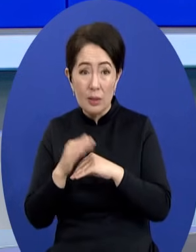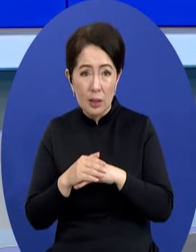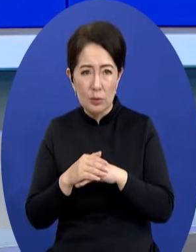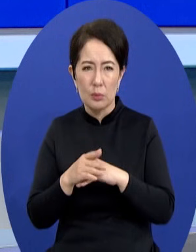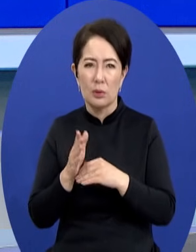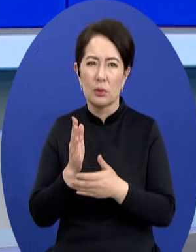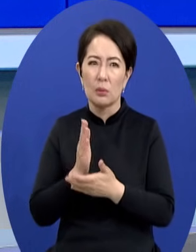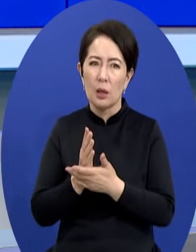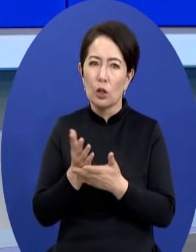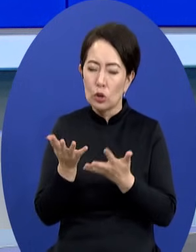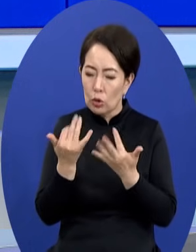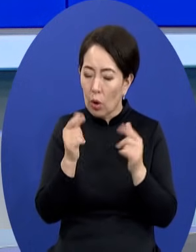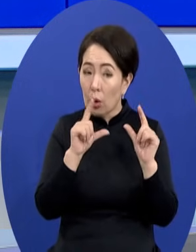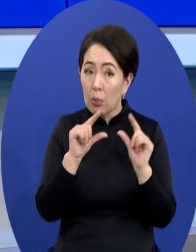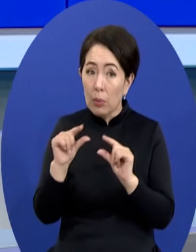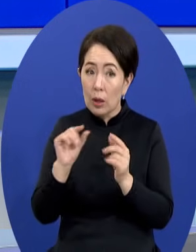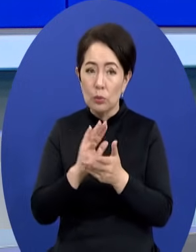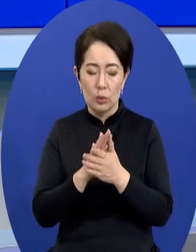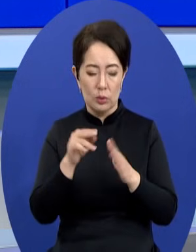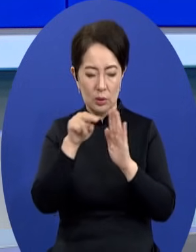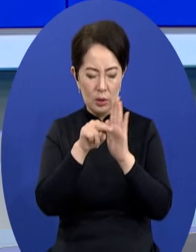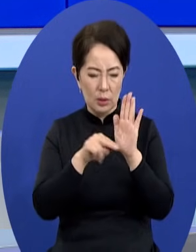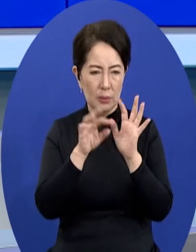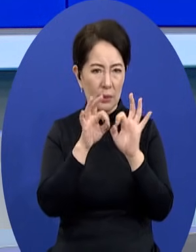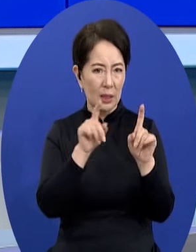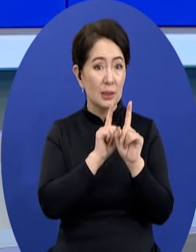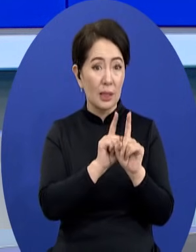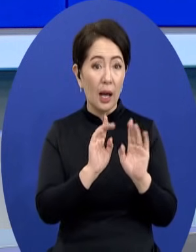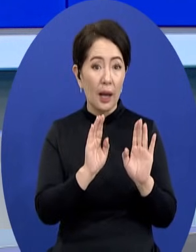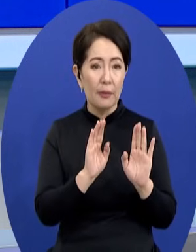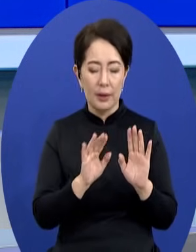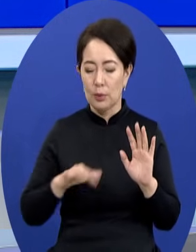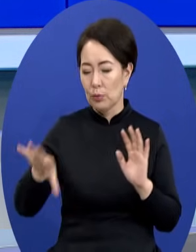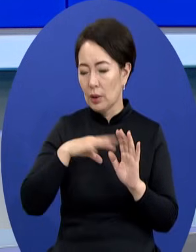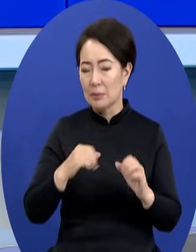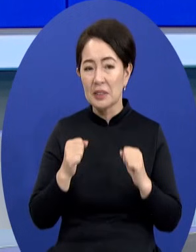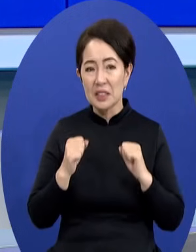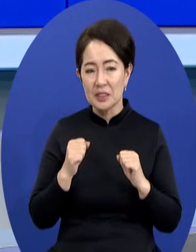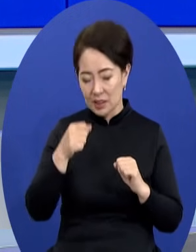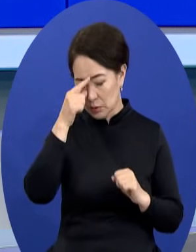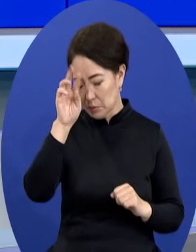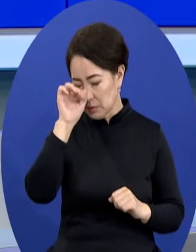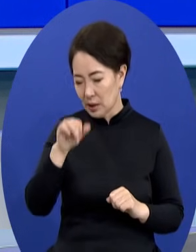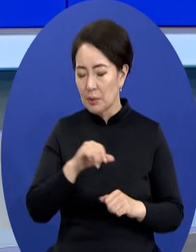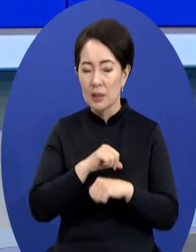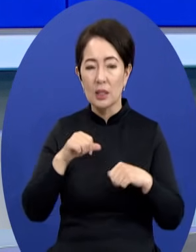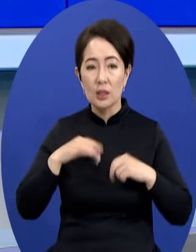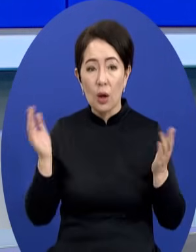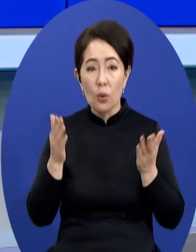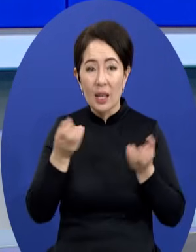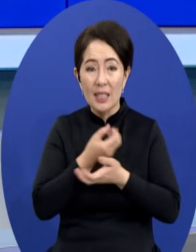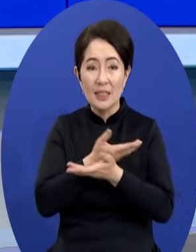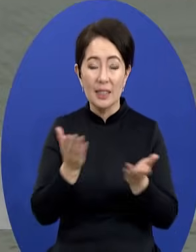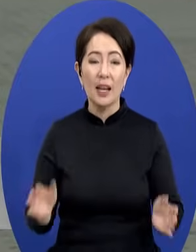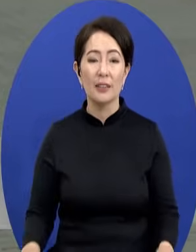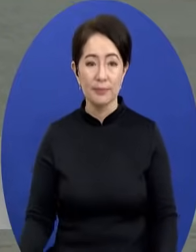одоо халдвар буурч ихэлсэн учраас халдвар хамгааллын дэглэмээ сайтар баримталж, хамтдаа хичээхийг эрүүл мэндийн яам иргэдээ сурайлж байна.